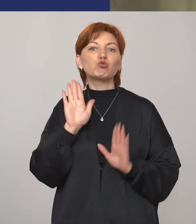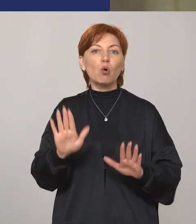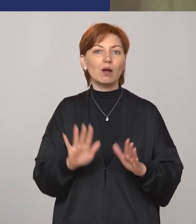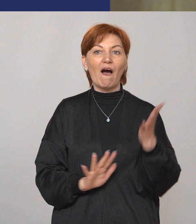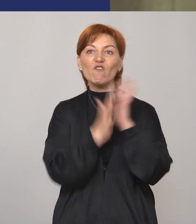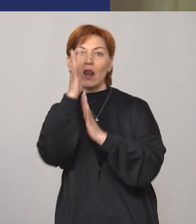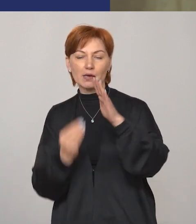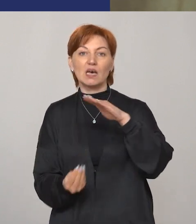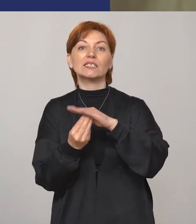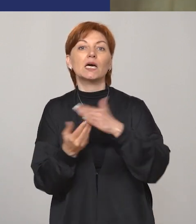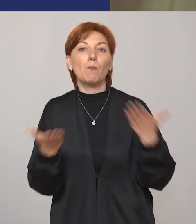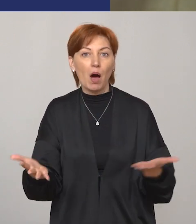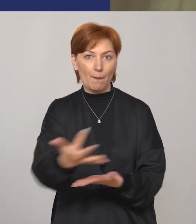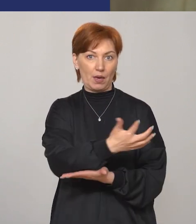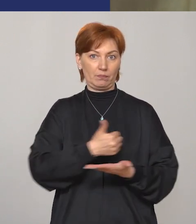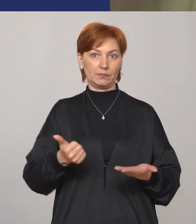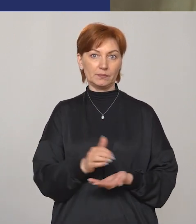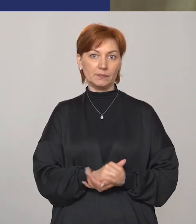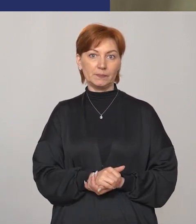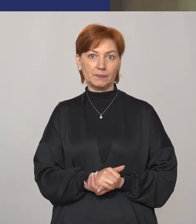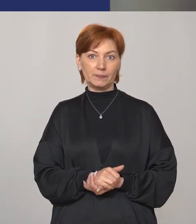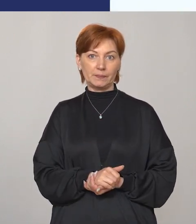будешь только в лес за грибами.